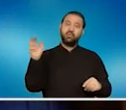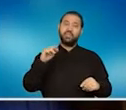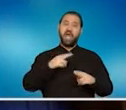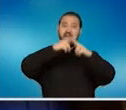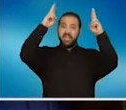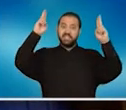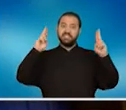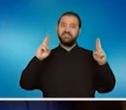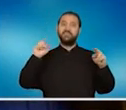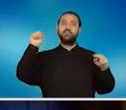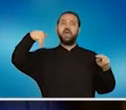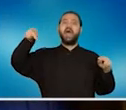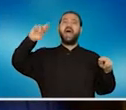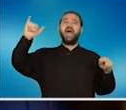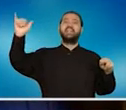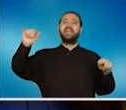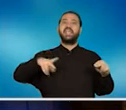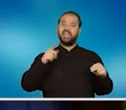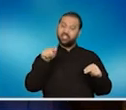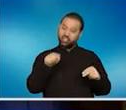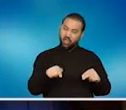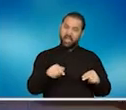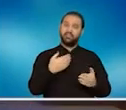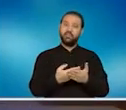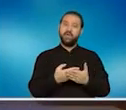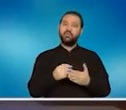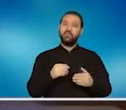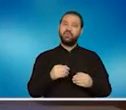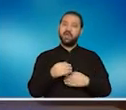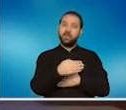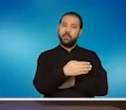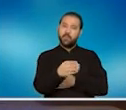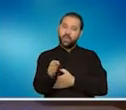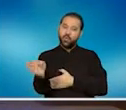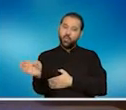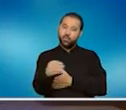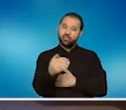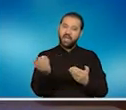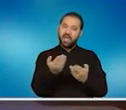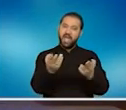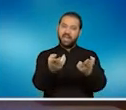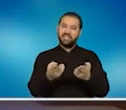Sfântul Andrei patronează și aici, pentru că pe ușe se intră de la